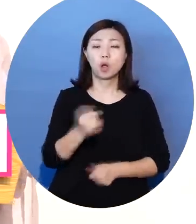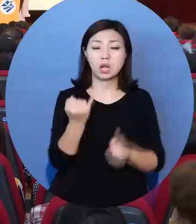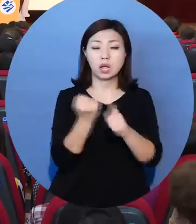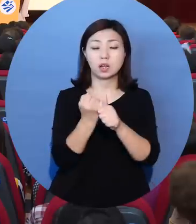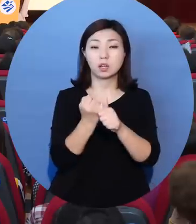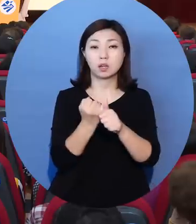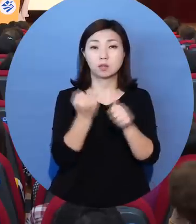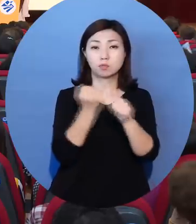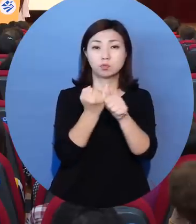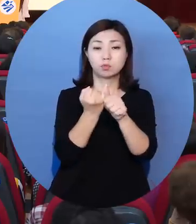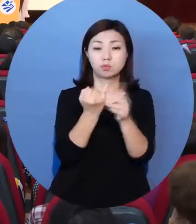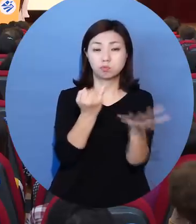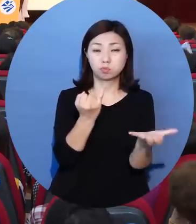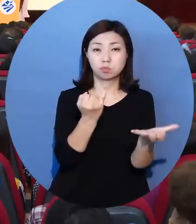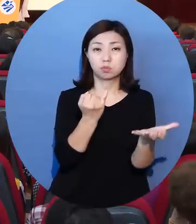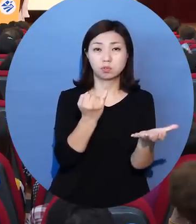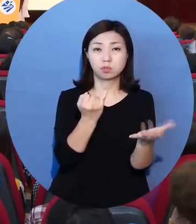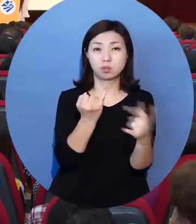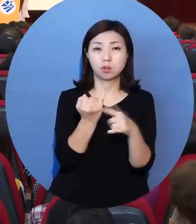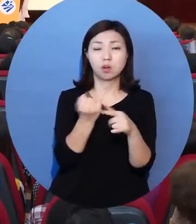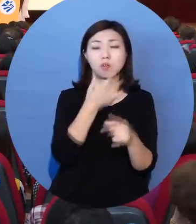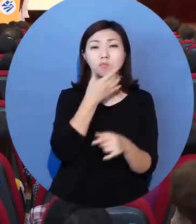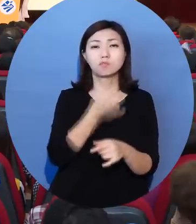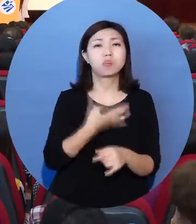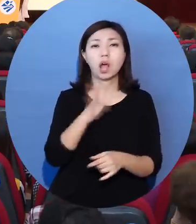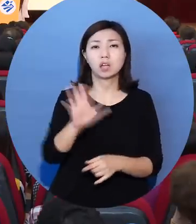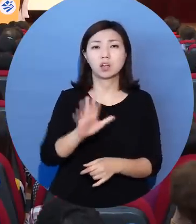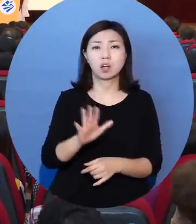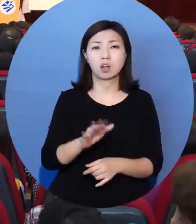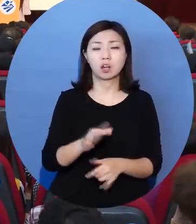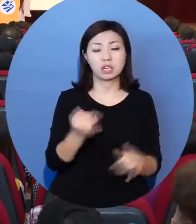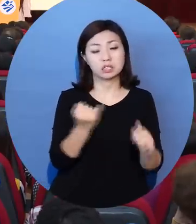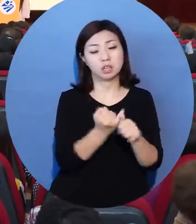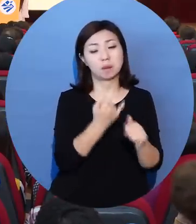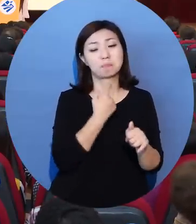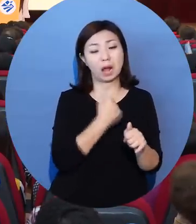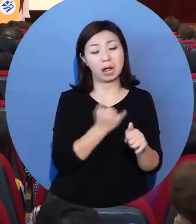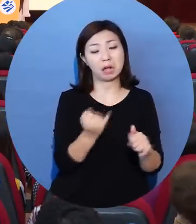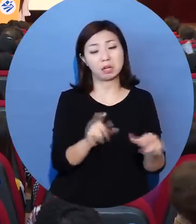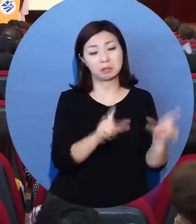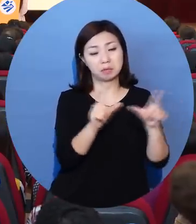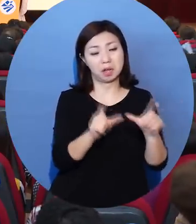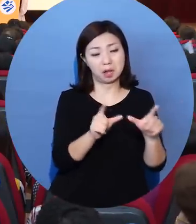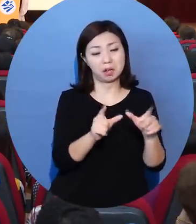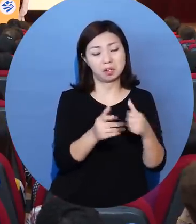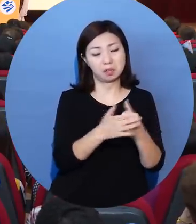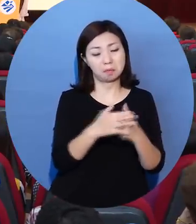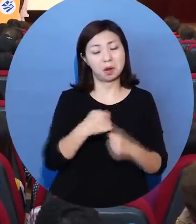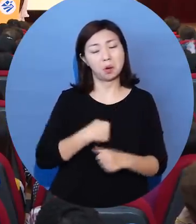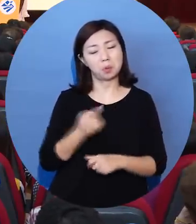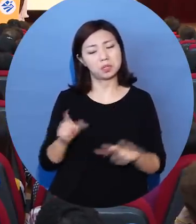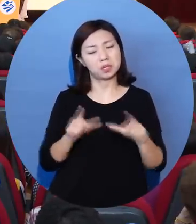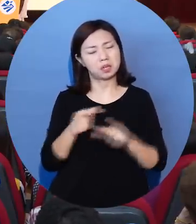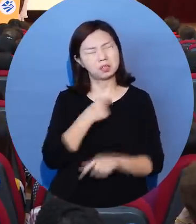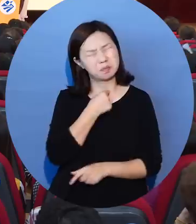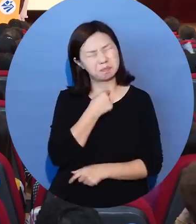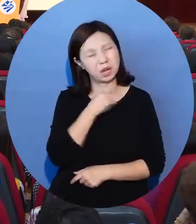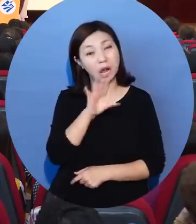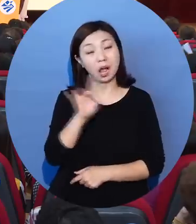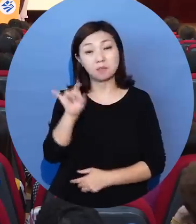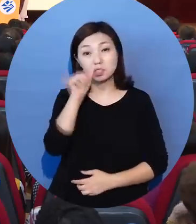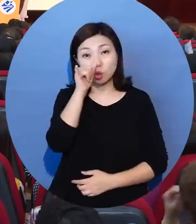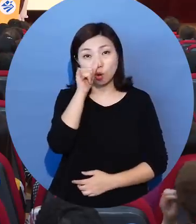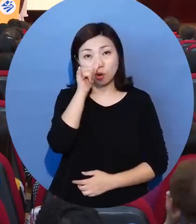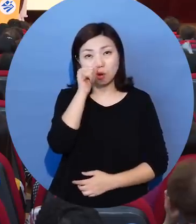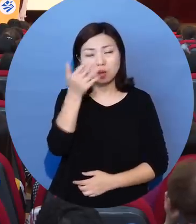건 아무런 불행수가 아니에요. 좀 살아봤으니까 이제 같이 살면서 지금 혼자 살고 싶을 때가 있어요,